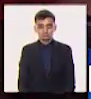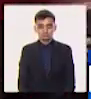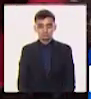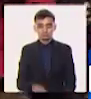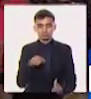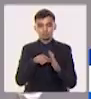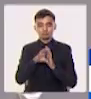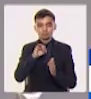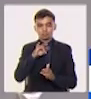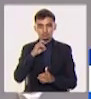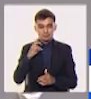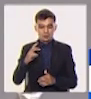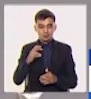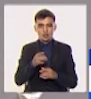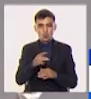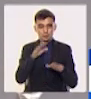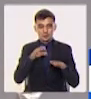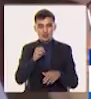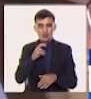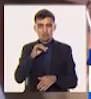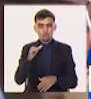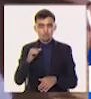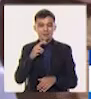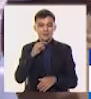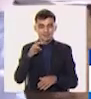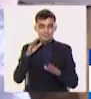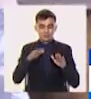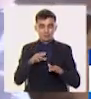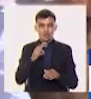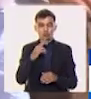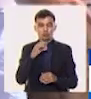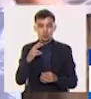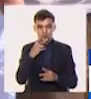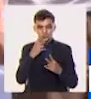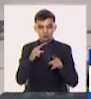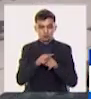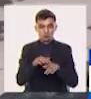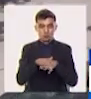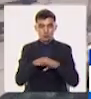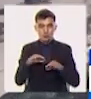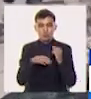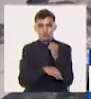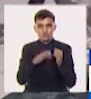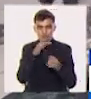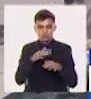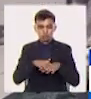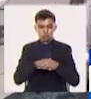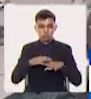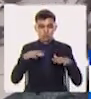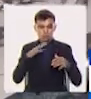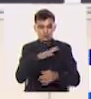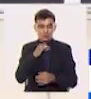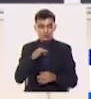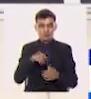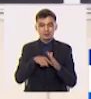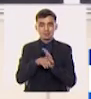Бұл Сайрам ауданы орталығы Ақсу кенттегі халыққа қызмет көрсету орталығы алдындағы көрініс. Қарбалас соңғы күндері жиілепті. Орталық алдына